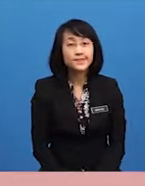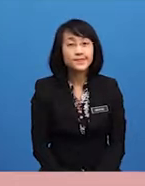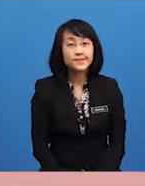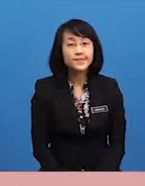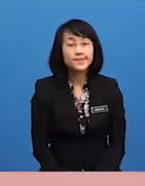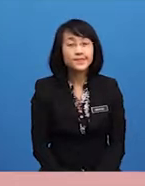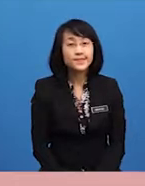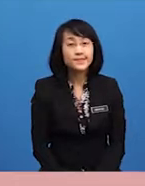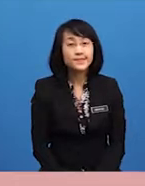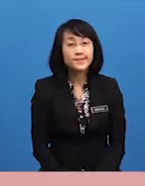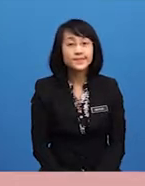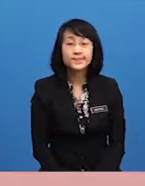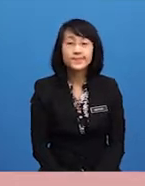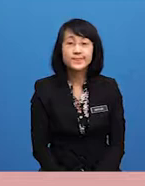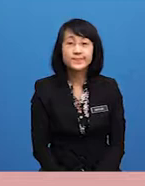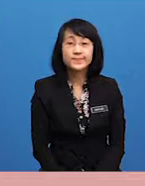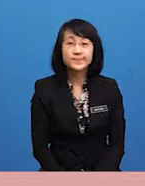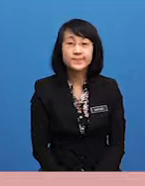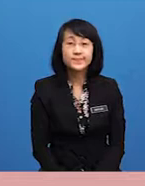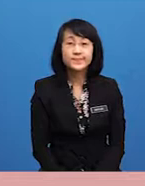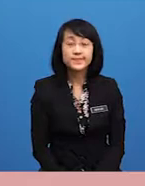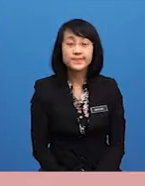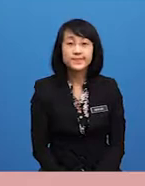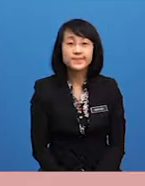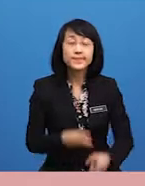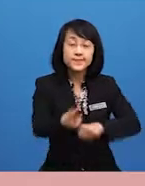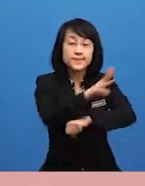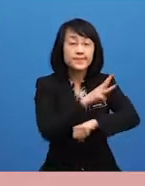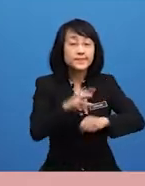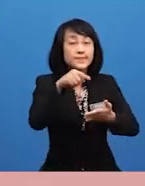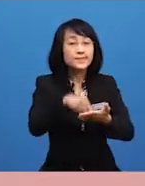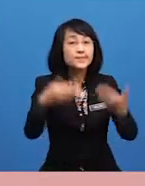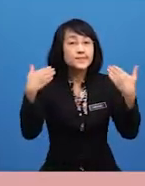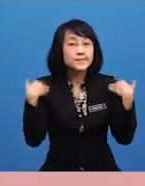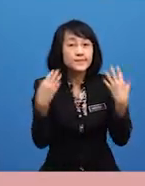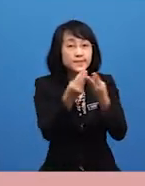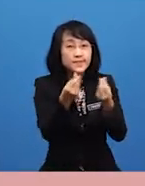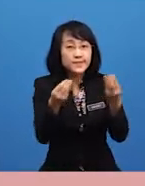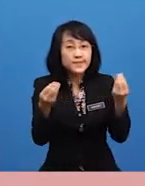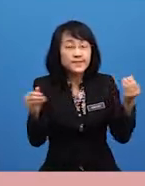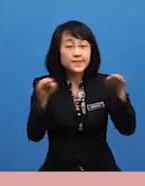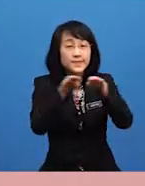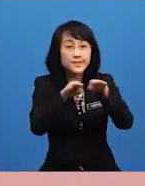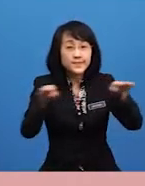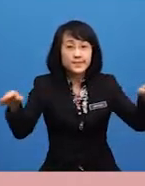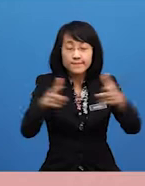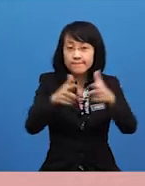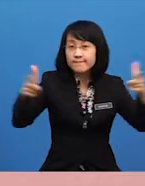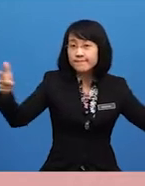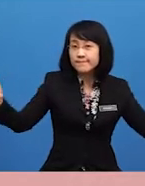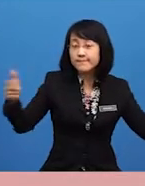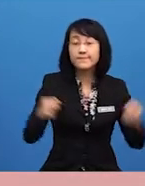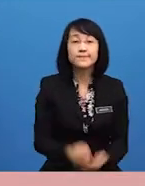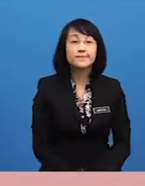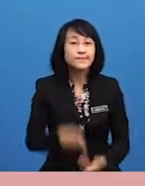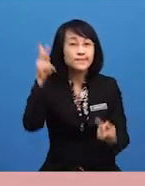selatan negeri Perak. Kawasan ini mempunyai tanah pamah yang luas dan